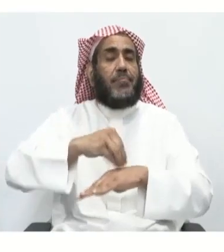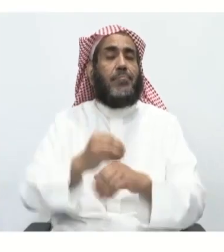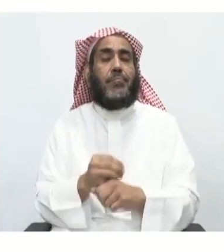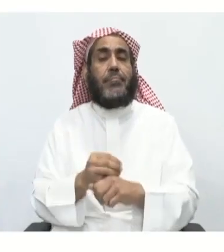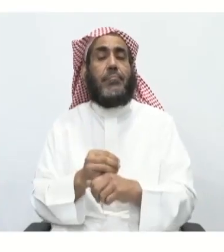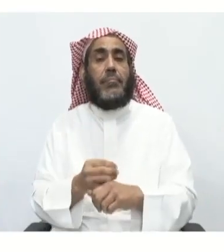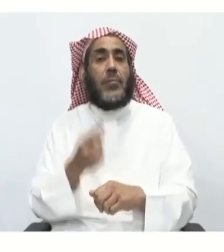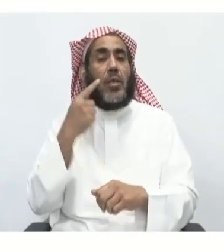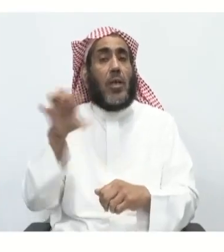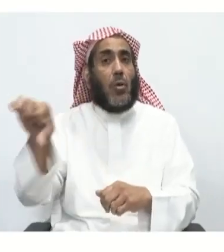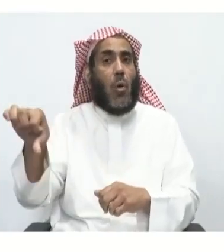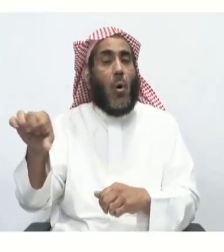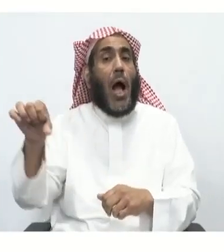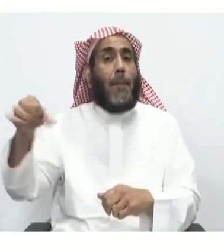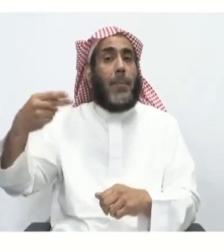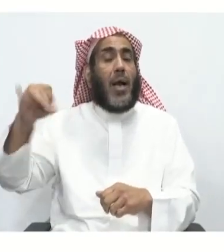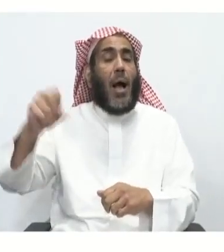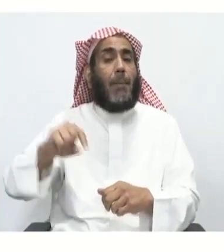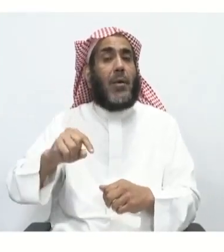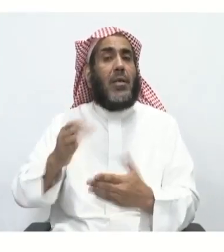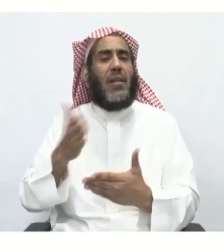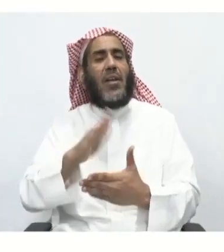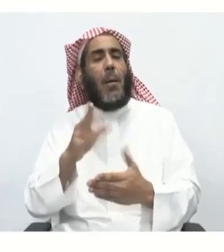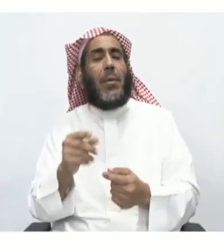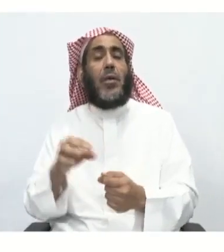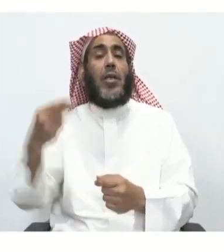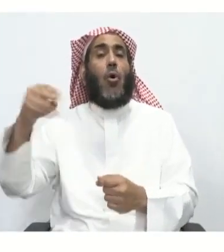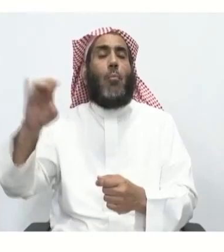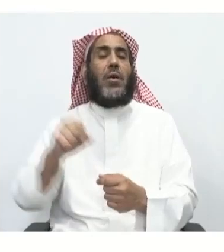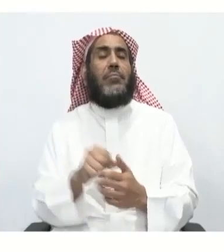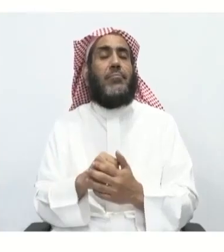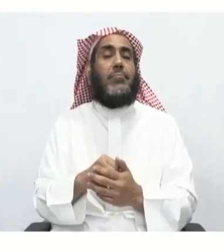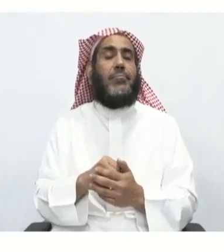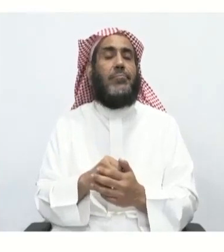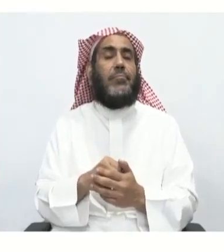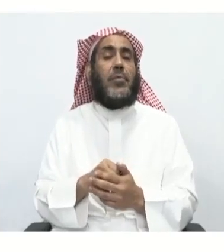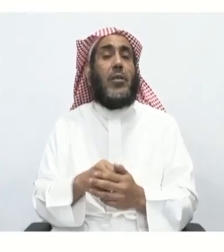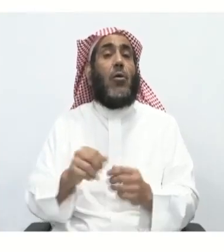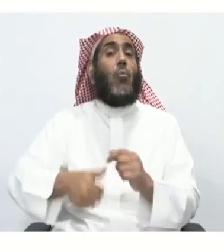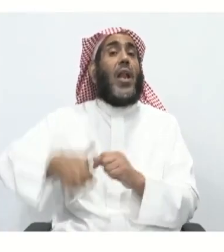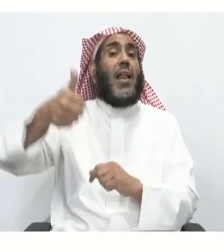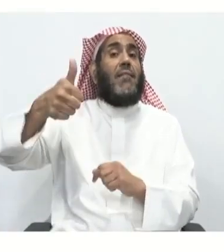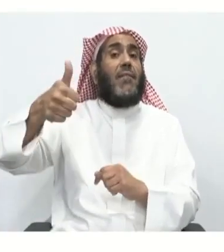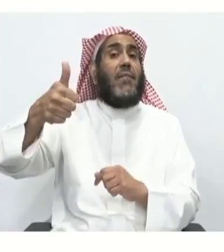هنا اذا رايت الواو تقول عمر لتفريق بينها وبين عمر والالف هنا مبكرا